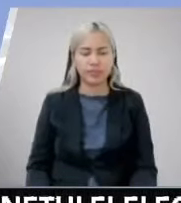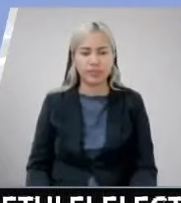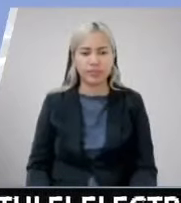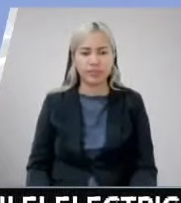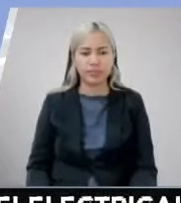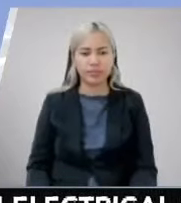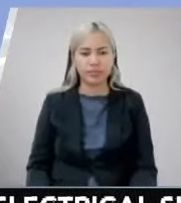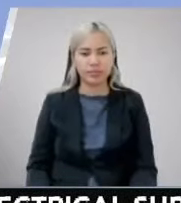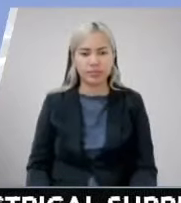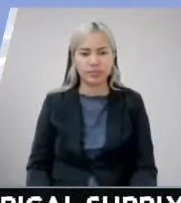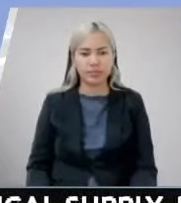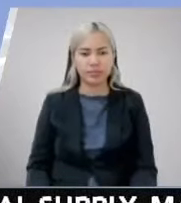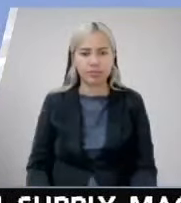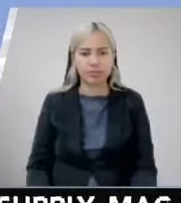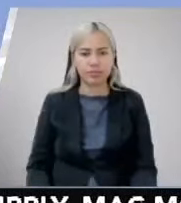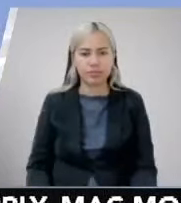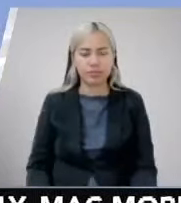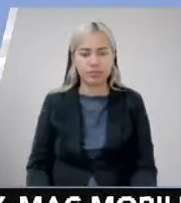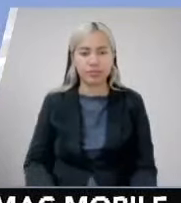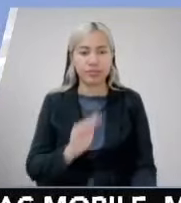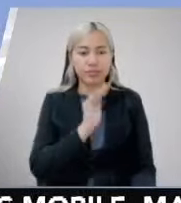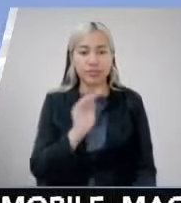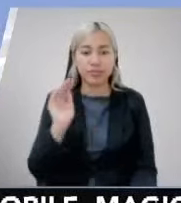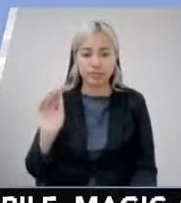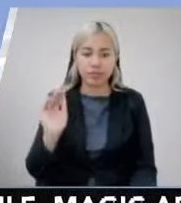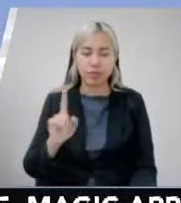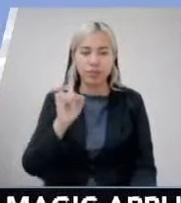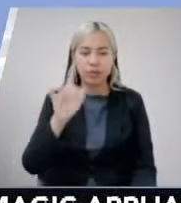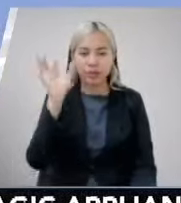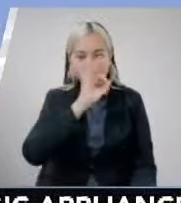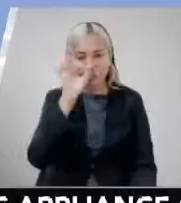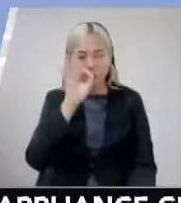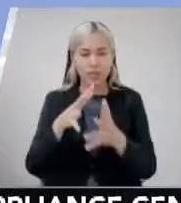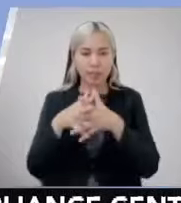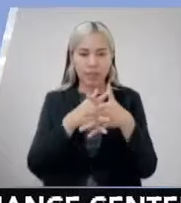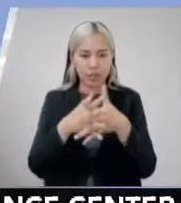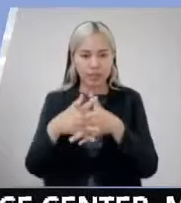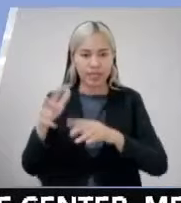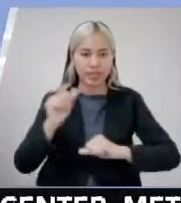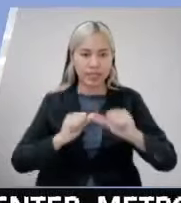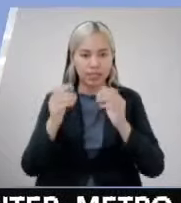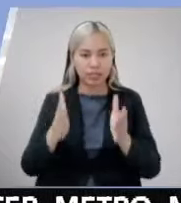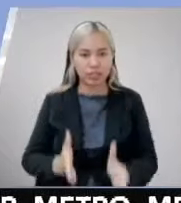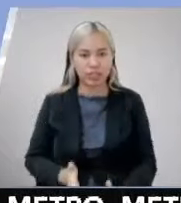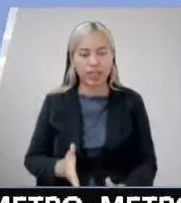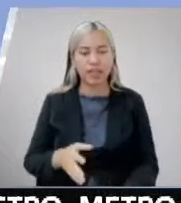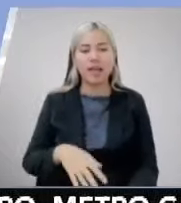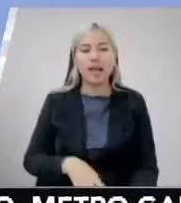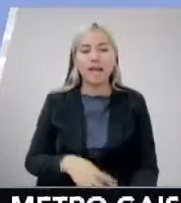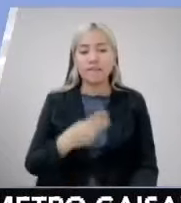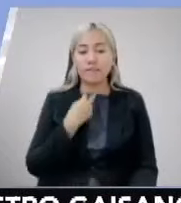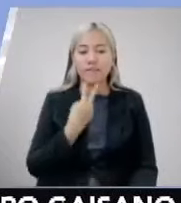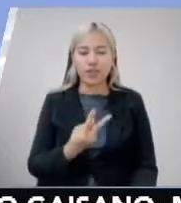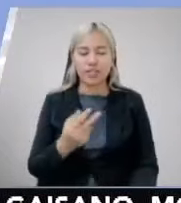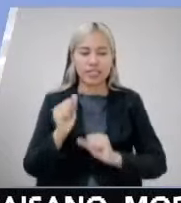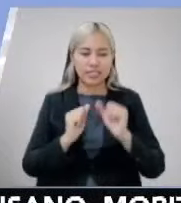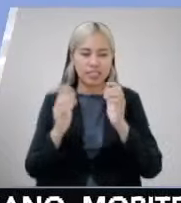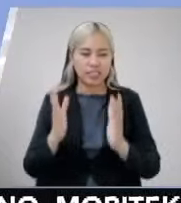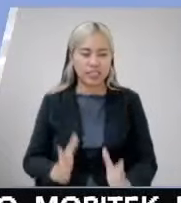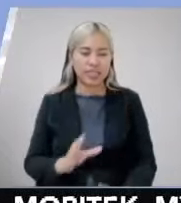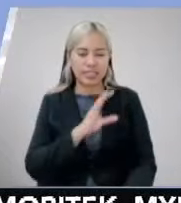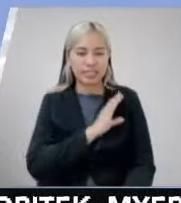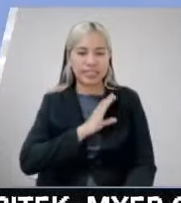Mga mare at pare, isang Filipino-American actress ang voice-over talent sa isa sa mga karakter sa Disney Pixar